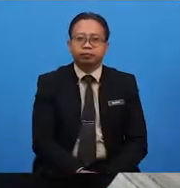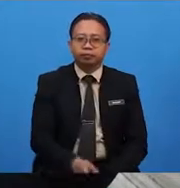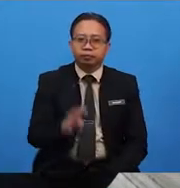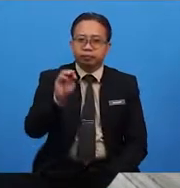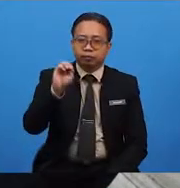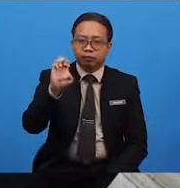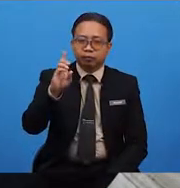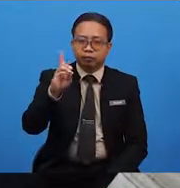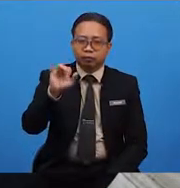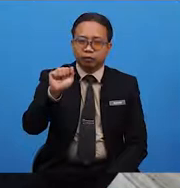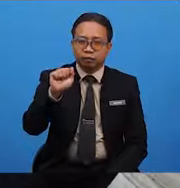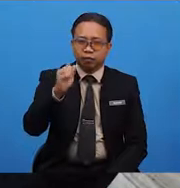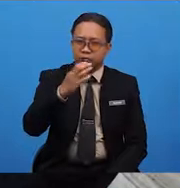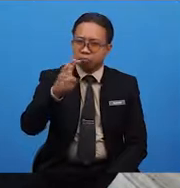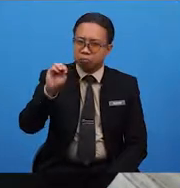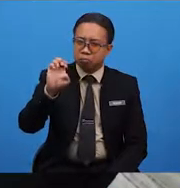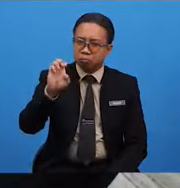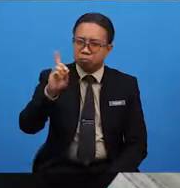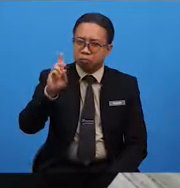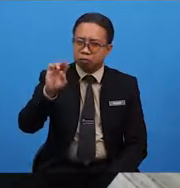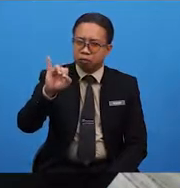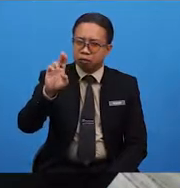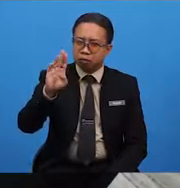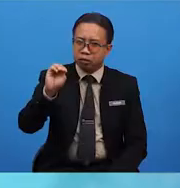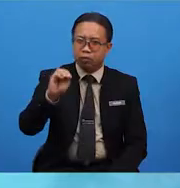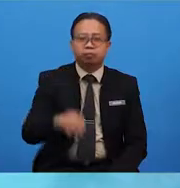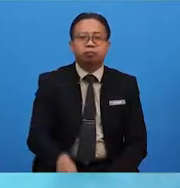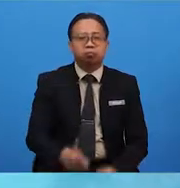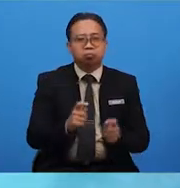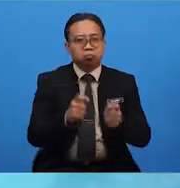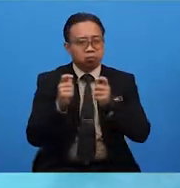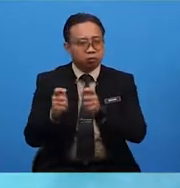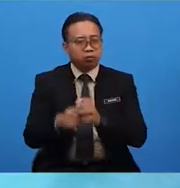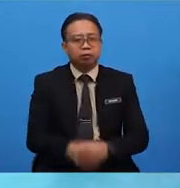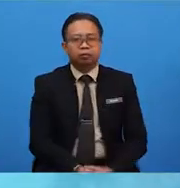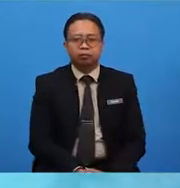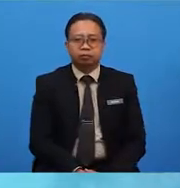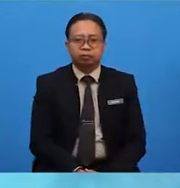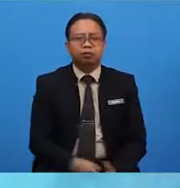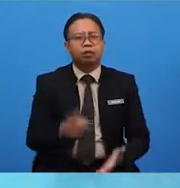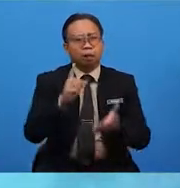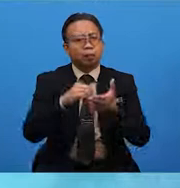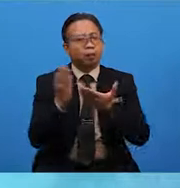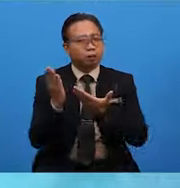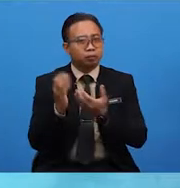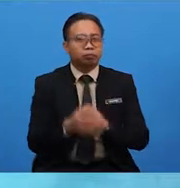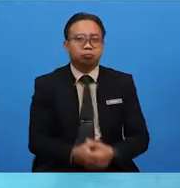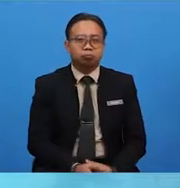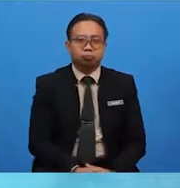medium dan teknik masa muda tuh hai hai